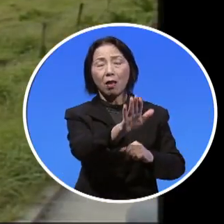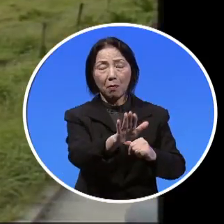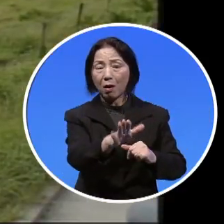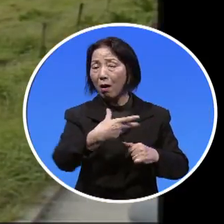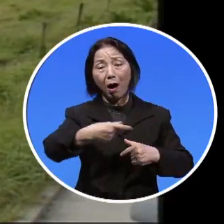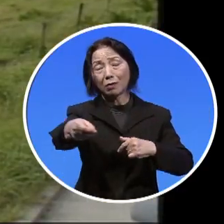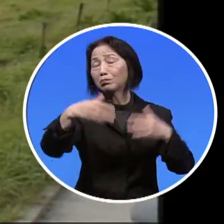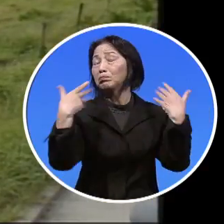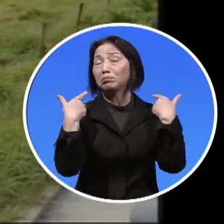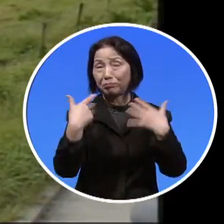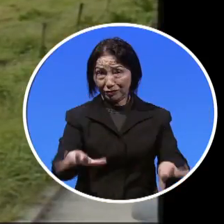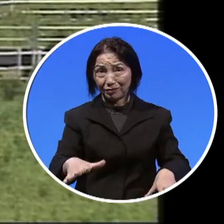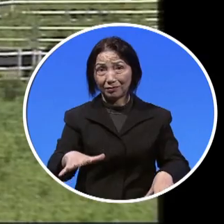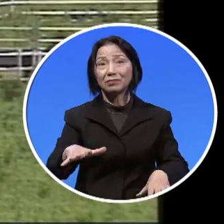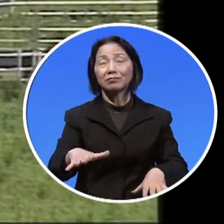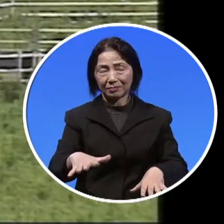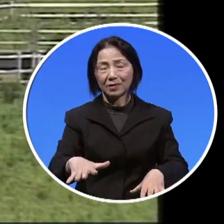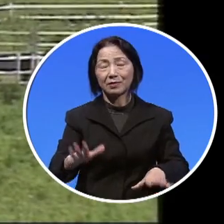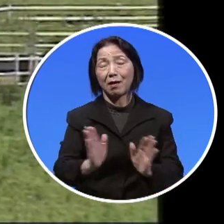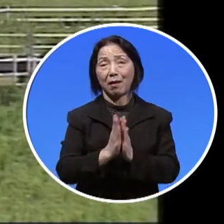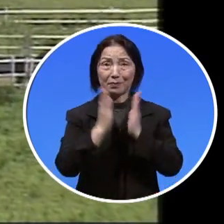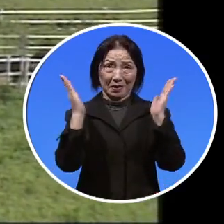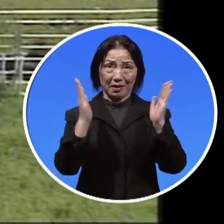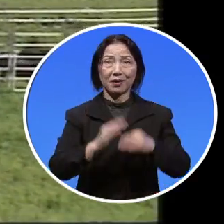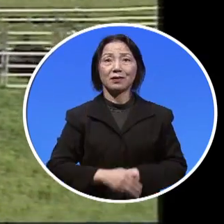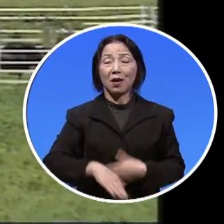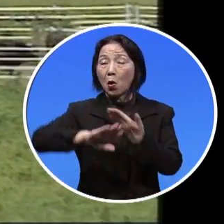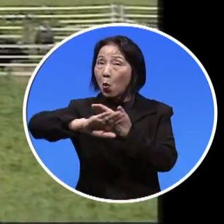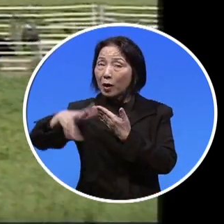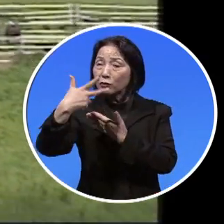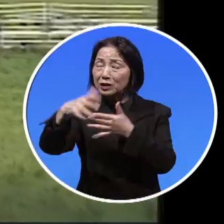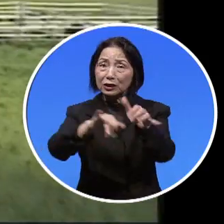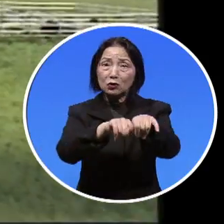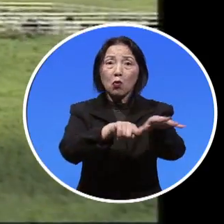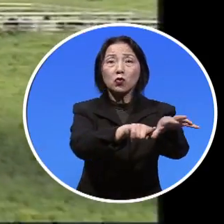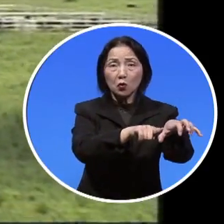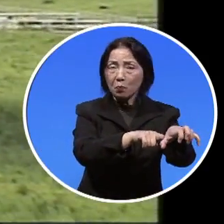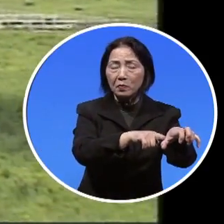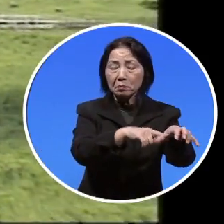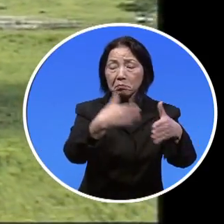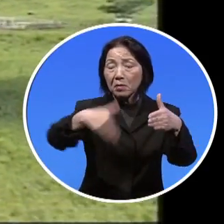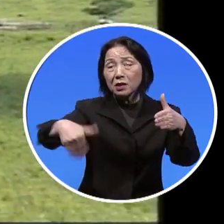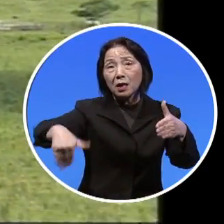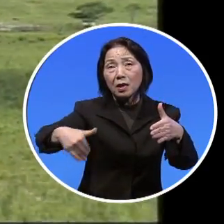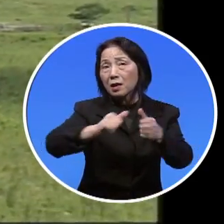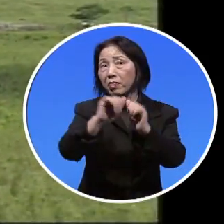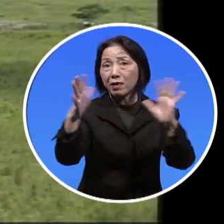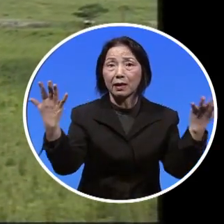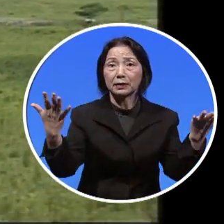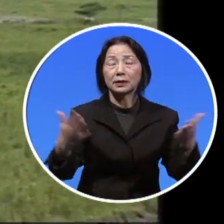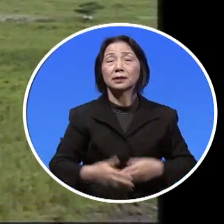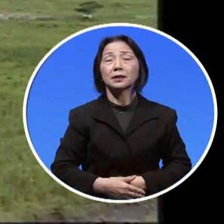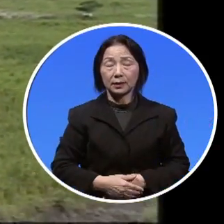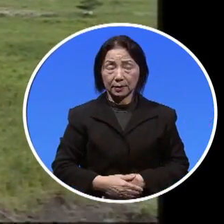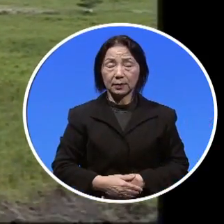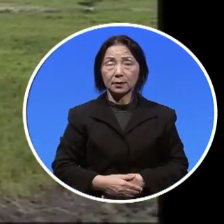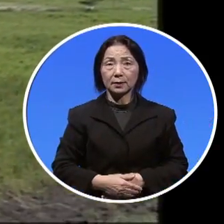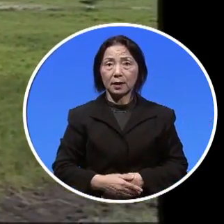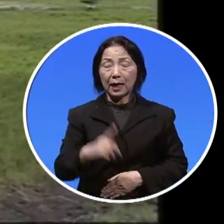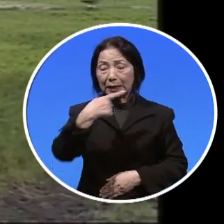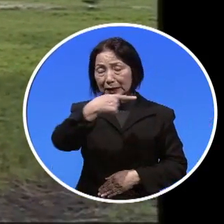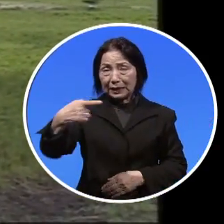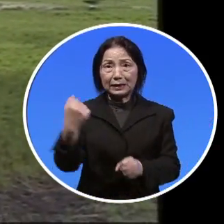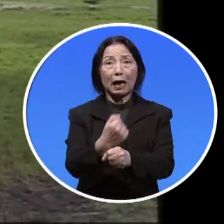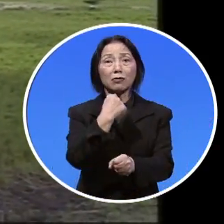そりゃ返さなくてもよるヒートことで他の市町村がでねやってない時期でしたから